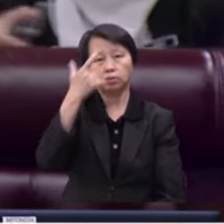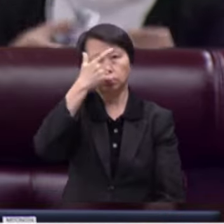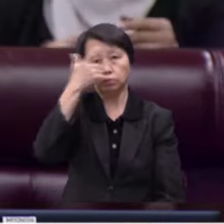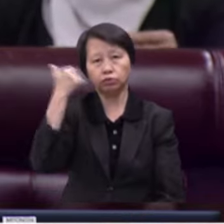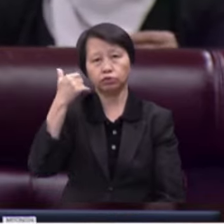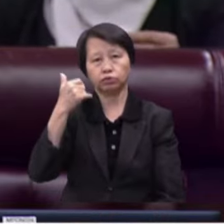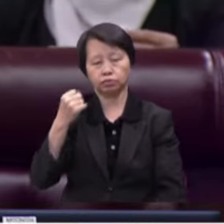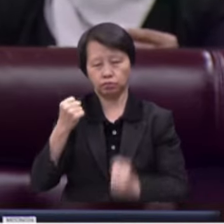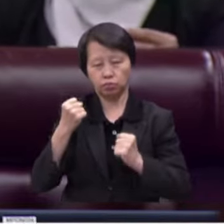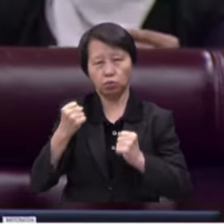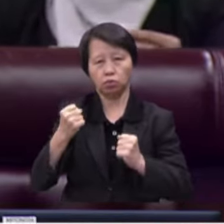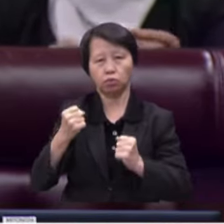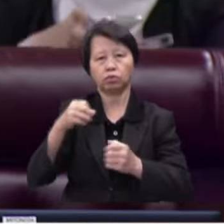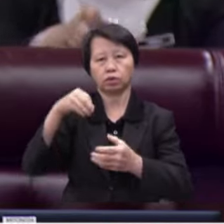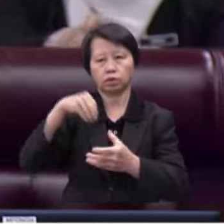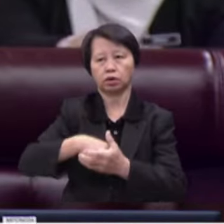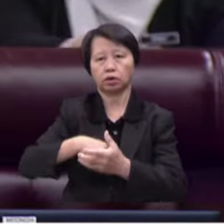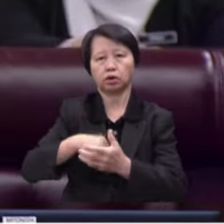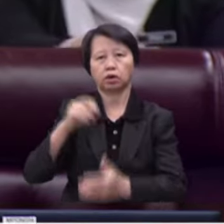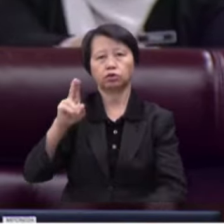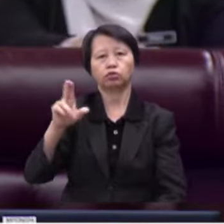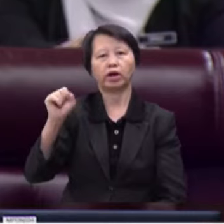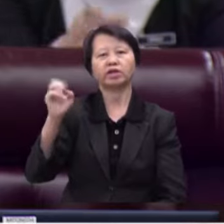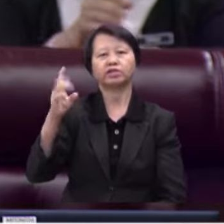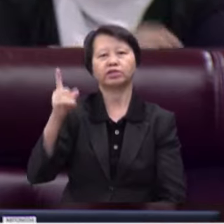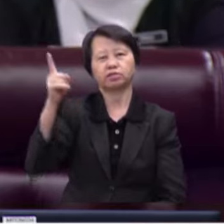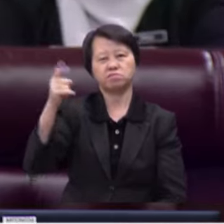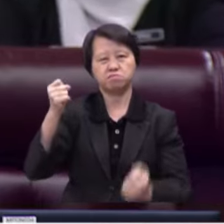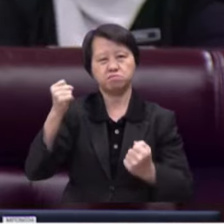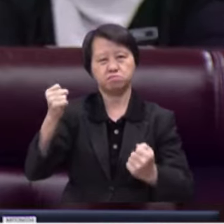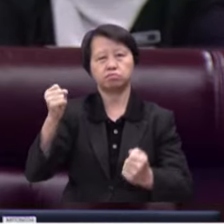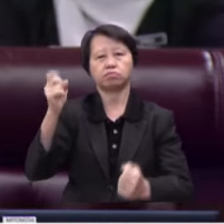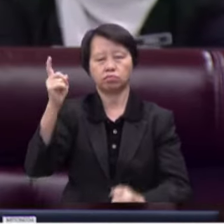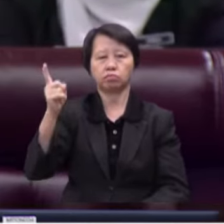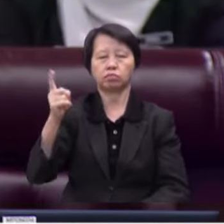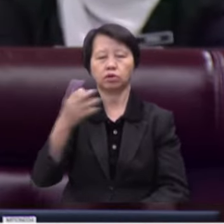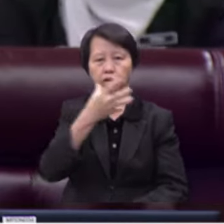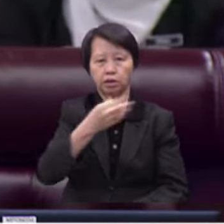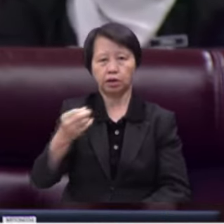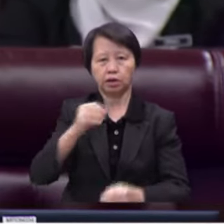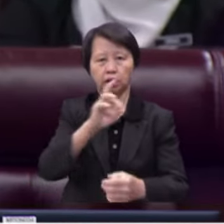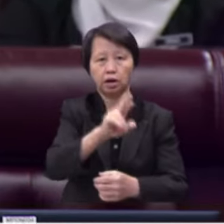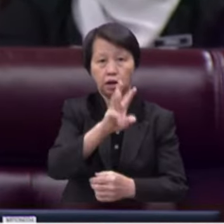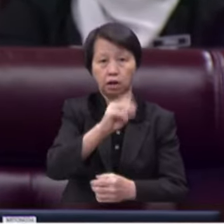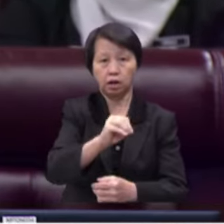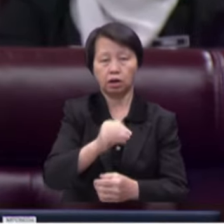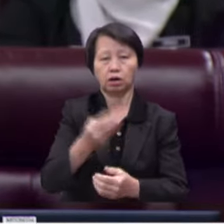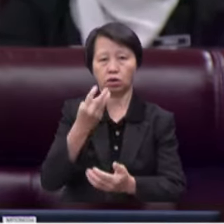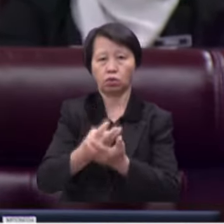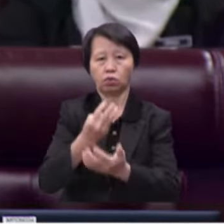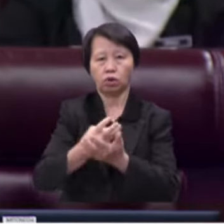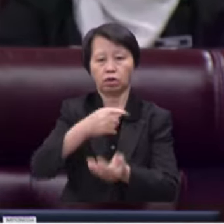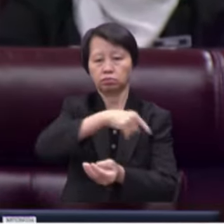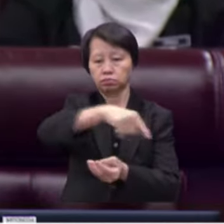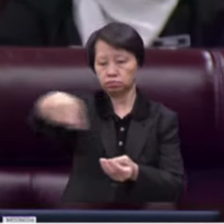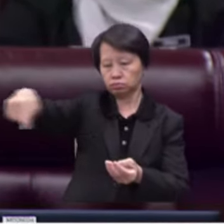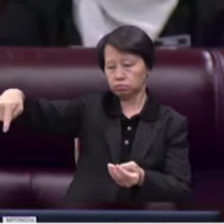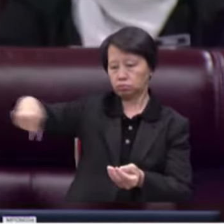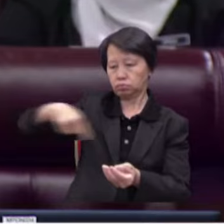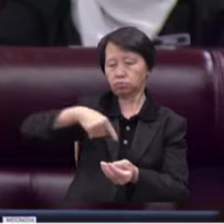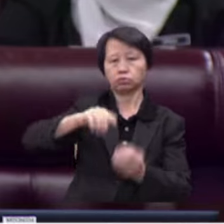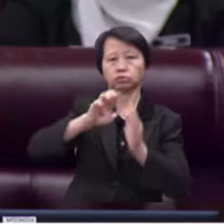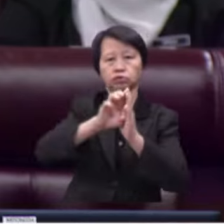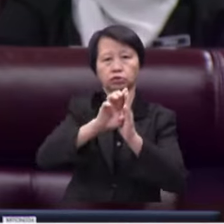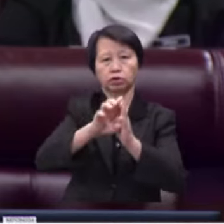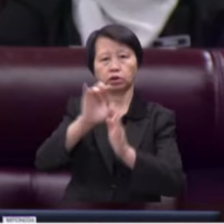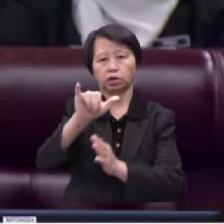pengukuhan dalam Dola Amerika Serikat selain Ringgit nilai mata uang serantau seperti